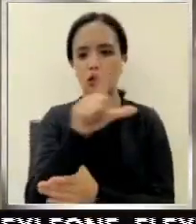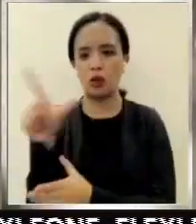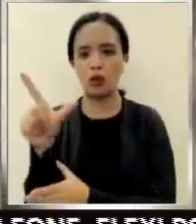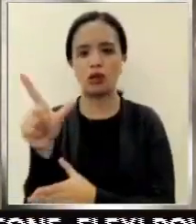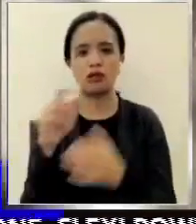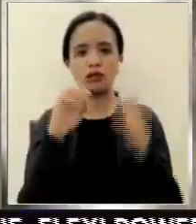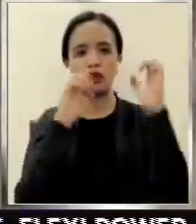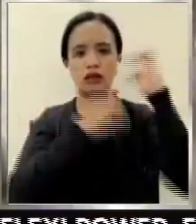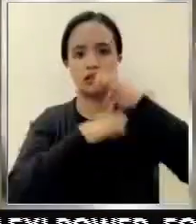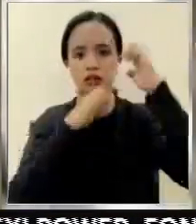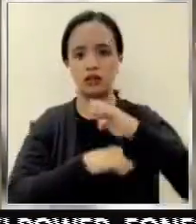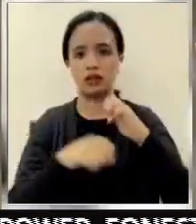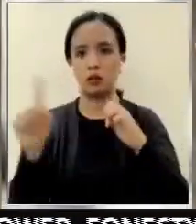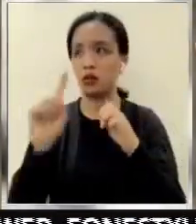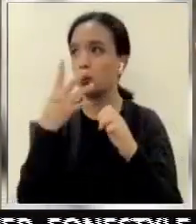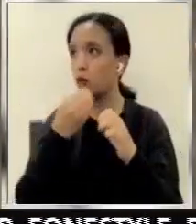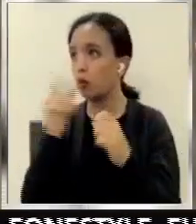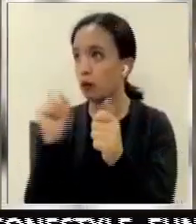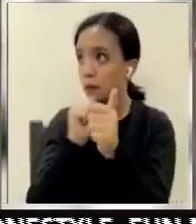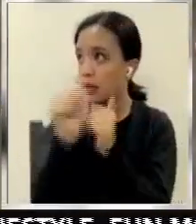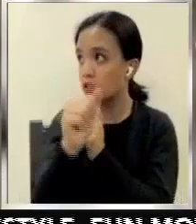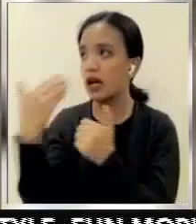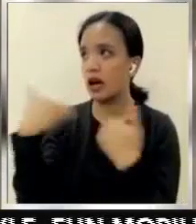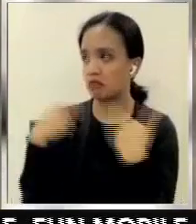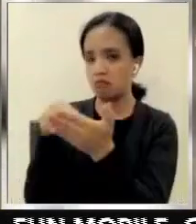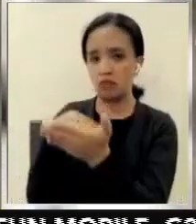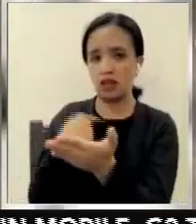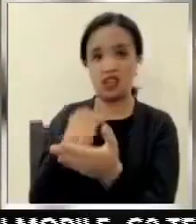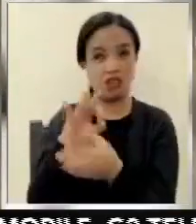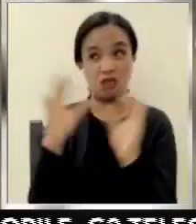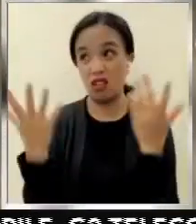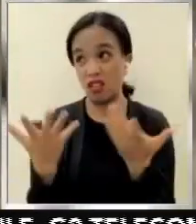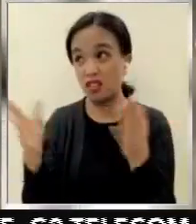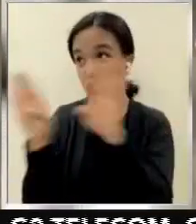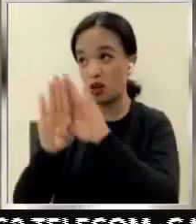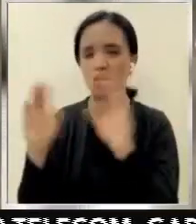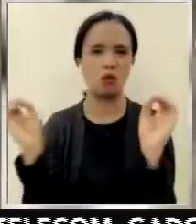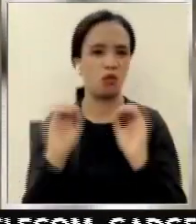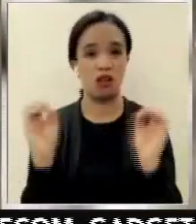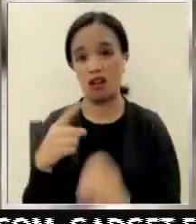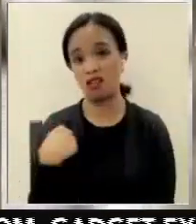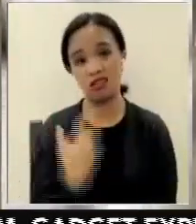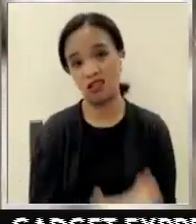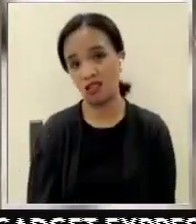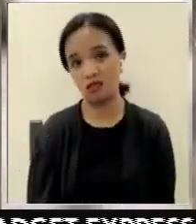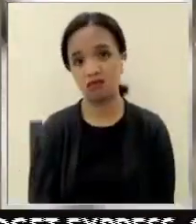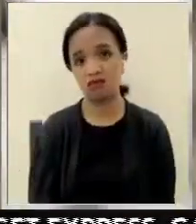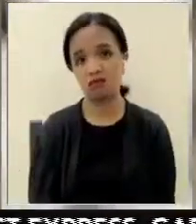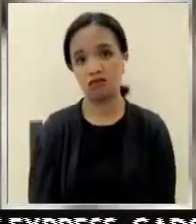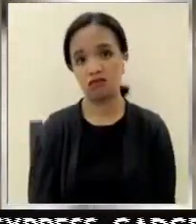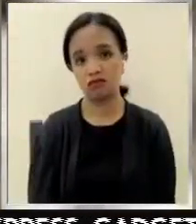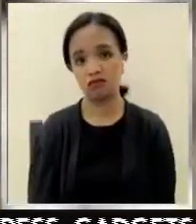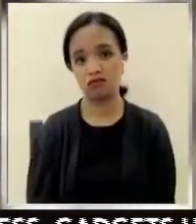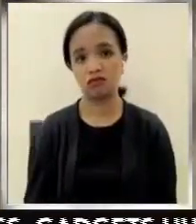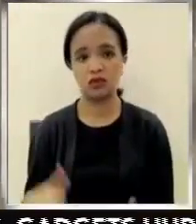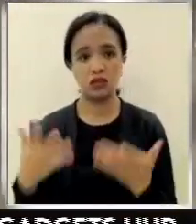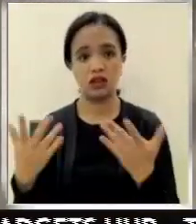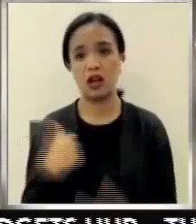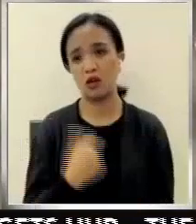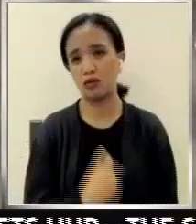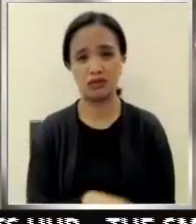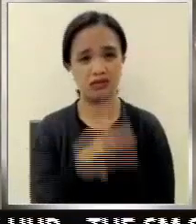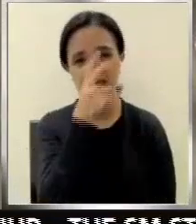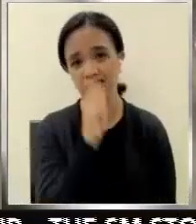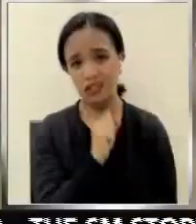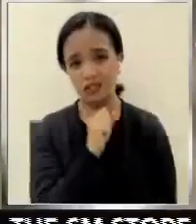padaan pag nasara po wala na wala na din po kaming ano na matanda na po ako